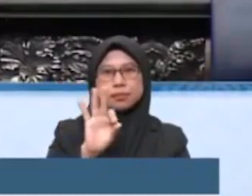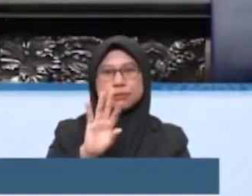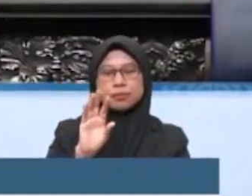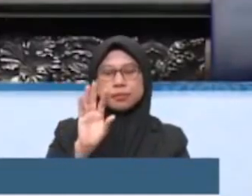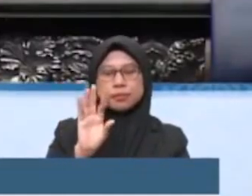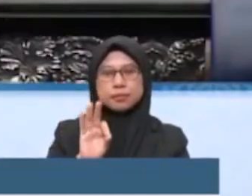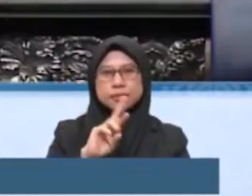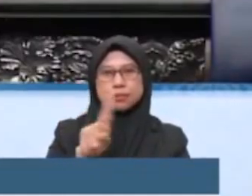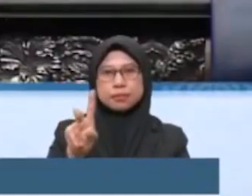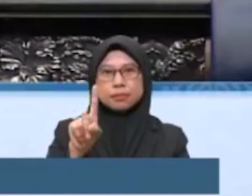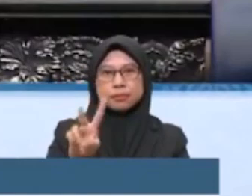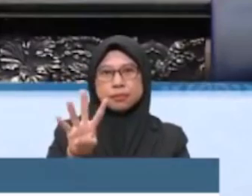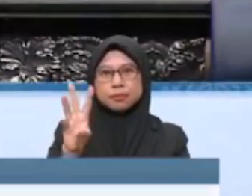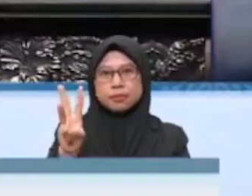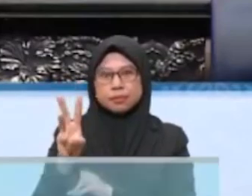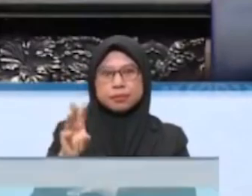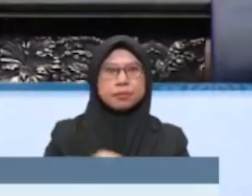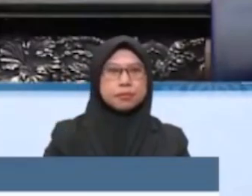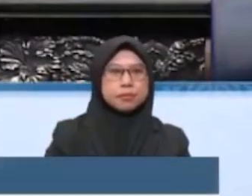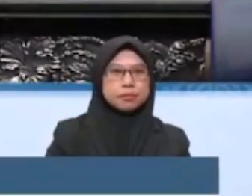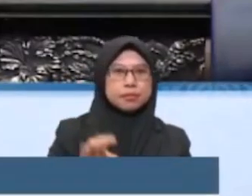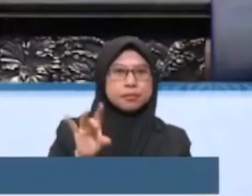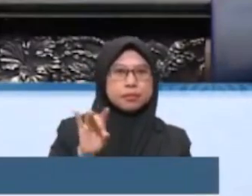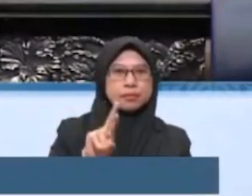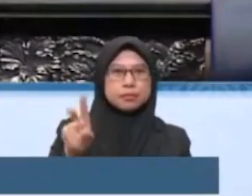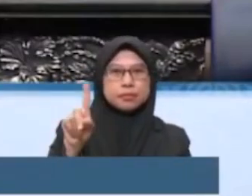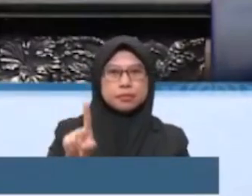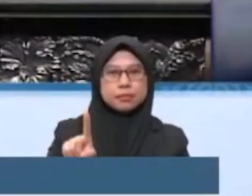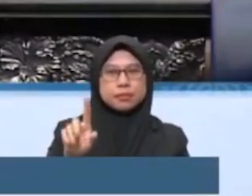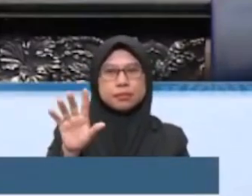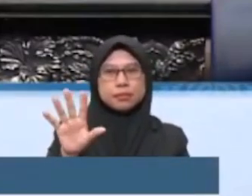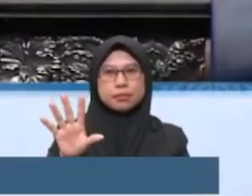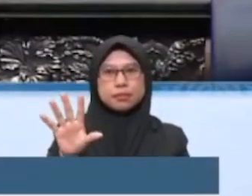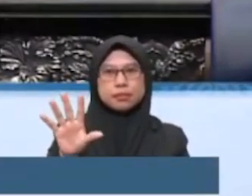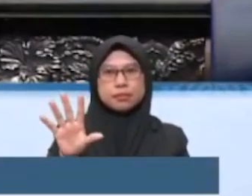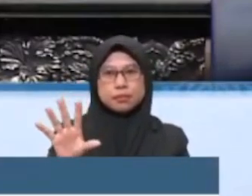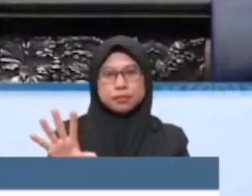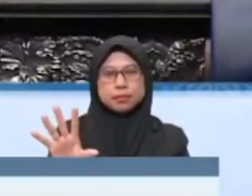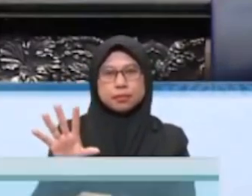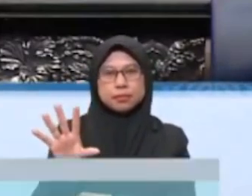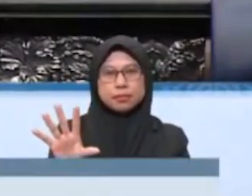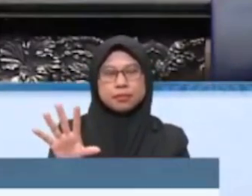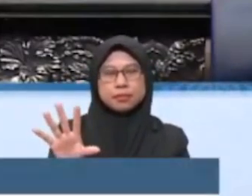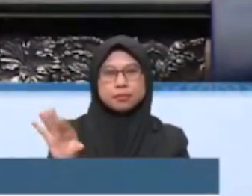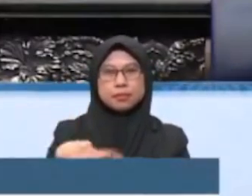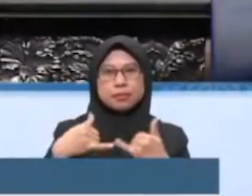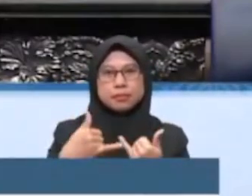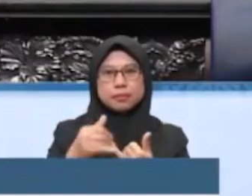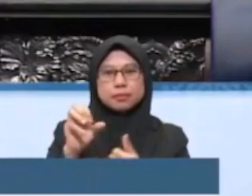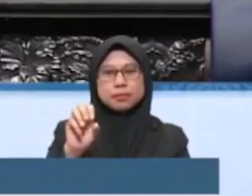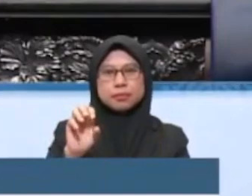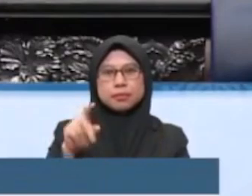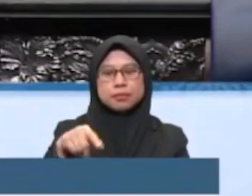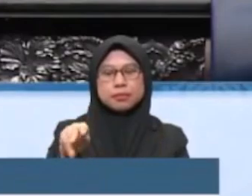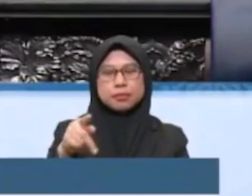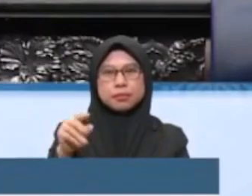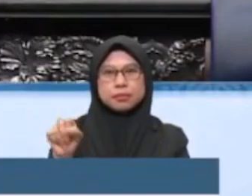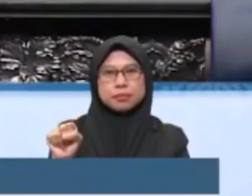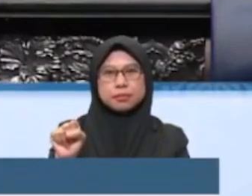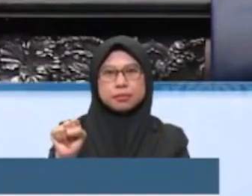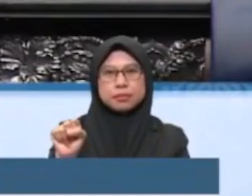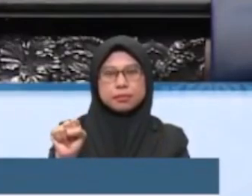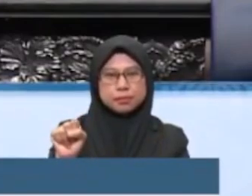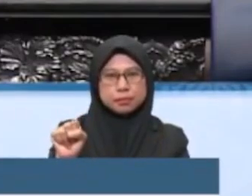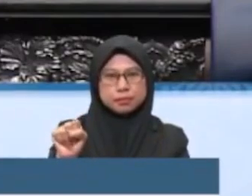Dari jumlah tersebut, sebanyak 8,105 buah syarikat merupakan syarikat PMKS atau perusahaan